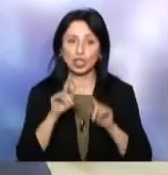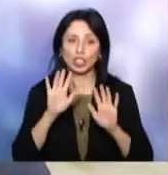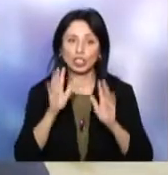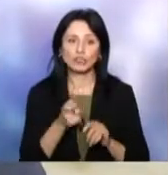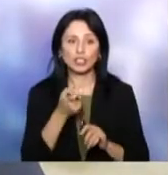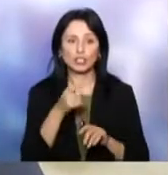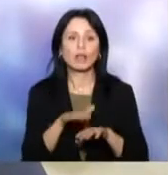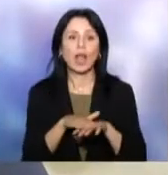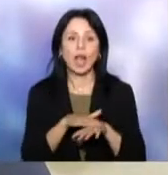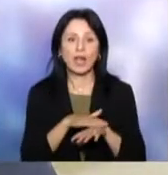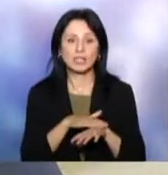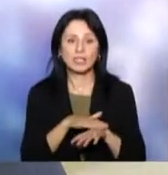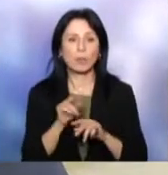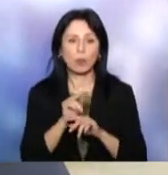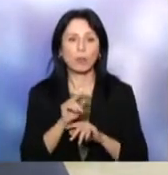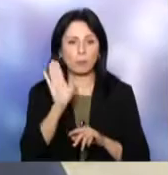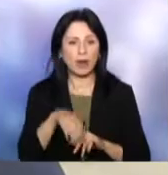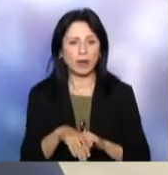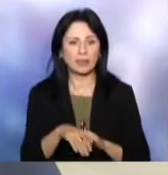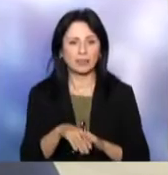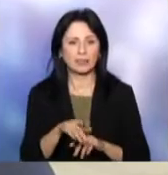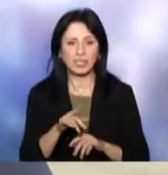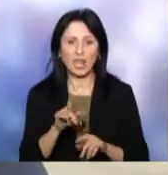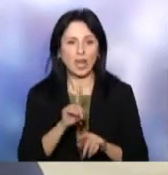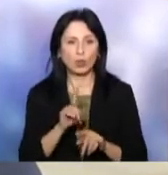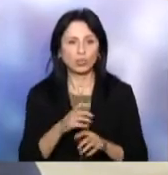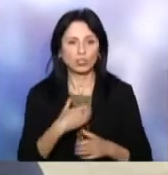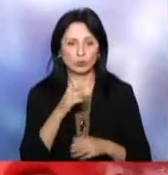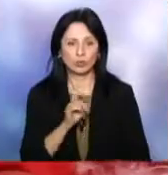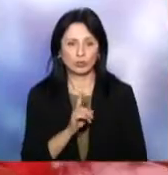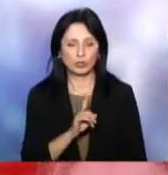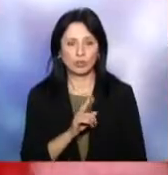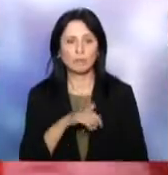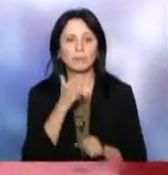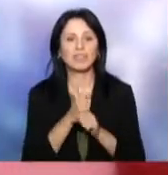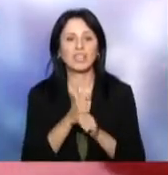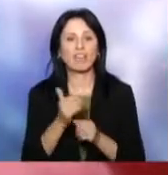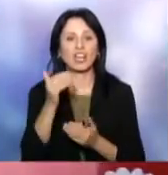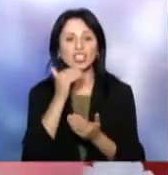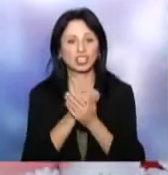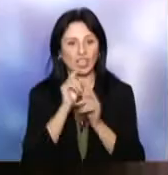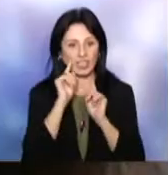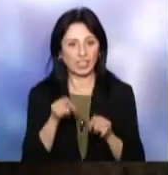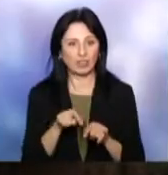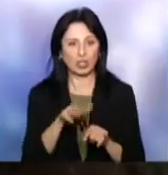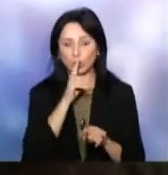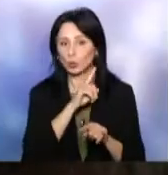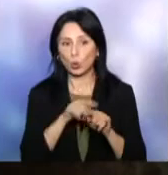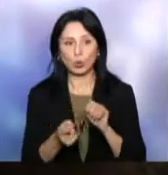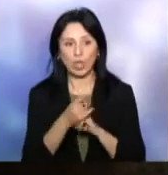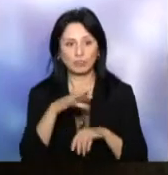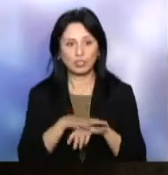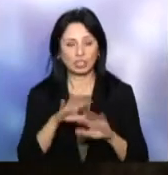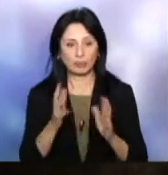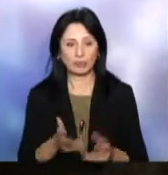ცოტა ხანგრძლივიც არის მკურნალობა, მაგრამ ამანაც არ უნდა შეგვაშინოს. მთავარია, რომ შედეგს მივიღებთ დროულად აღმოჩენის